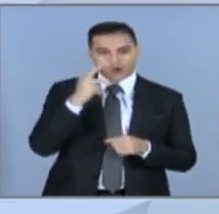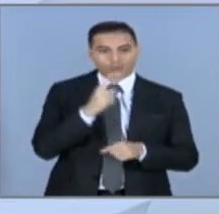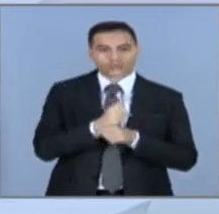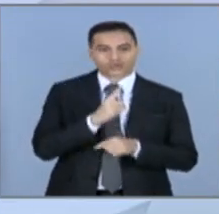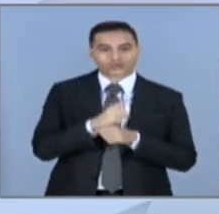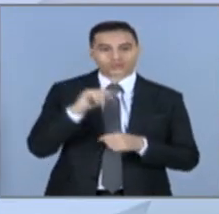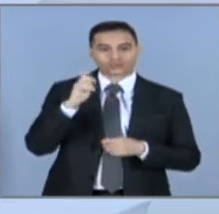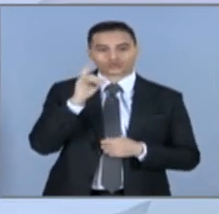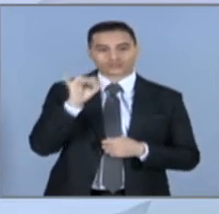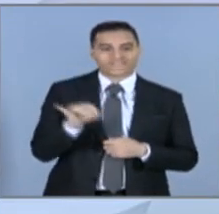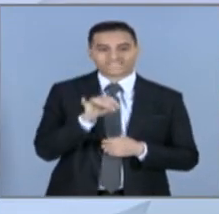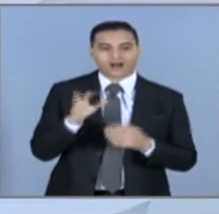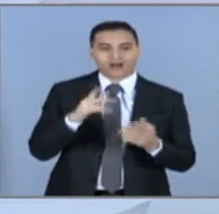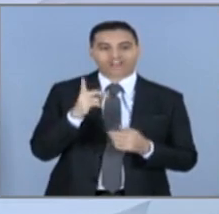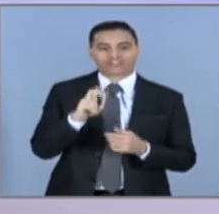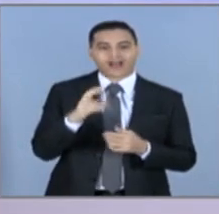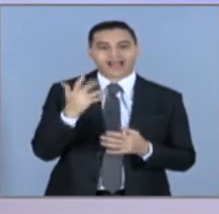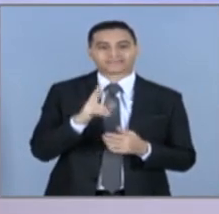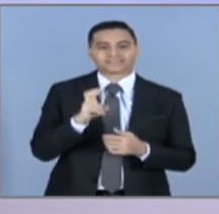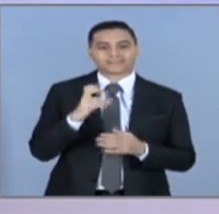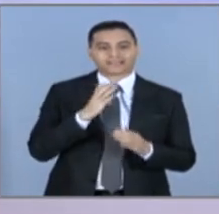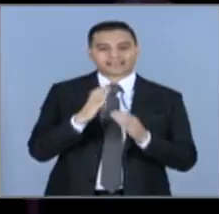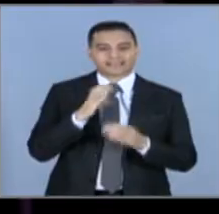الأستاذ مصطفى طه 70 نقطة.